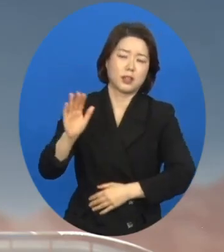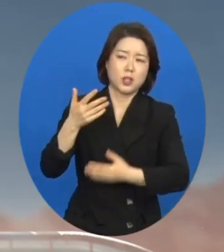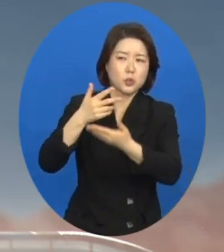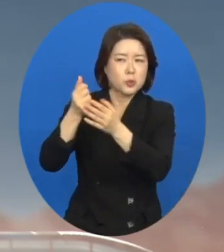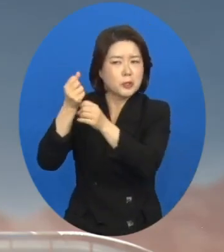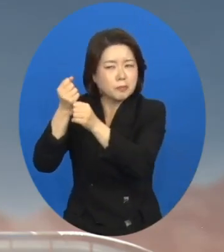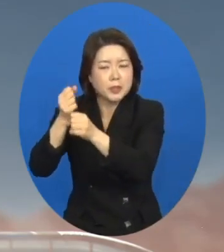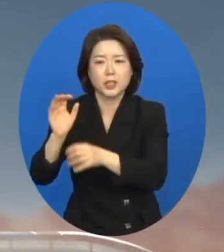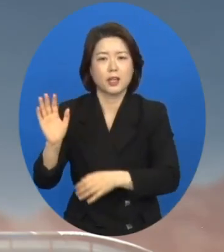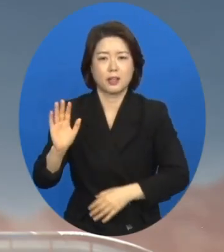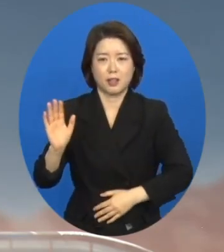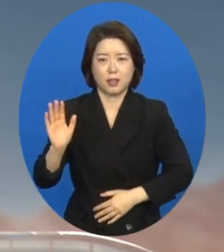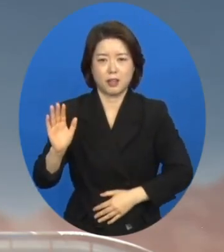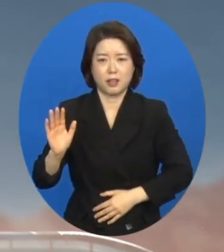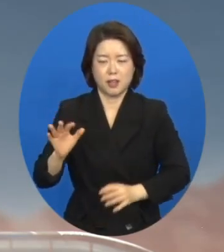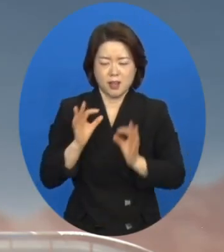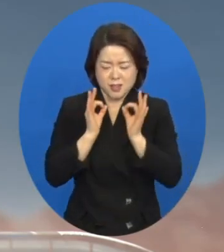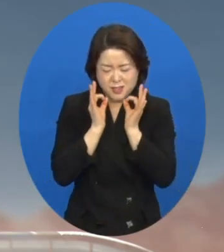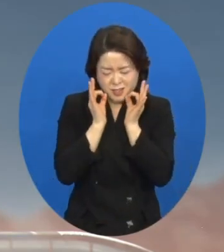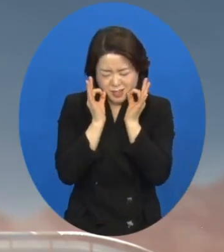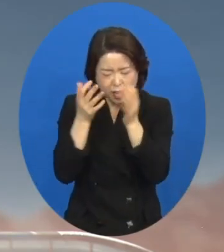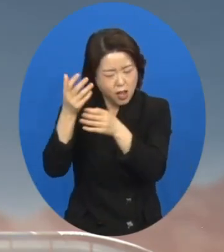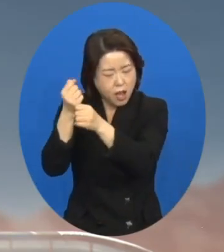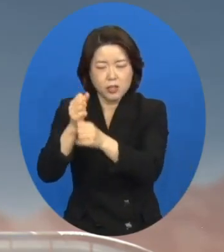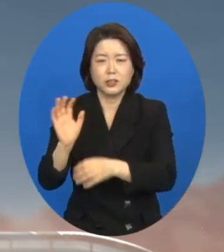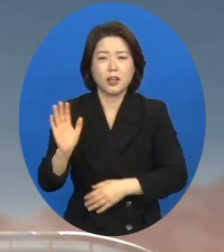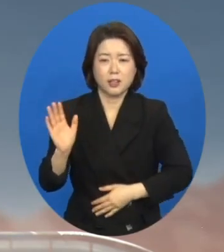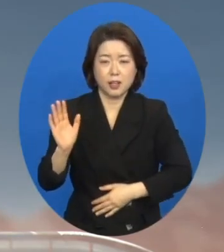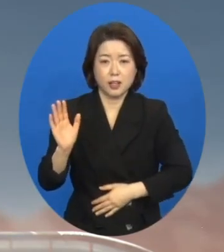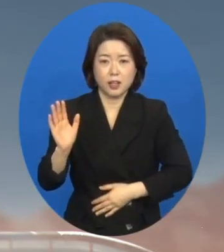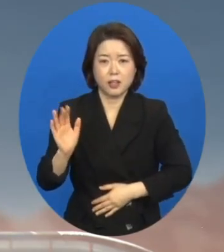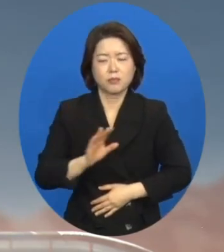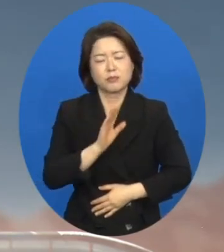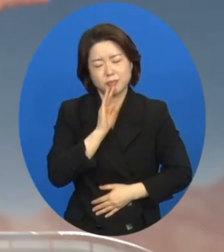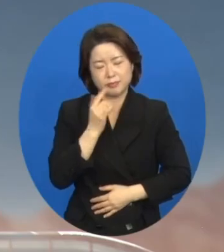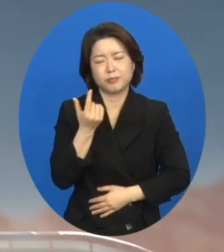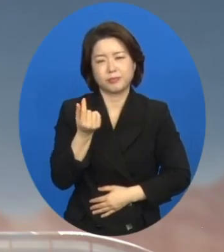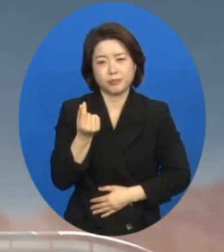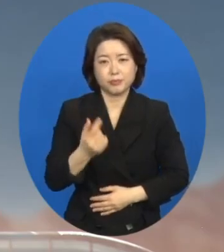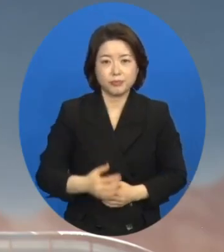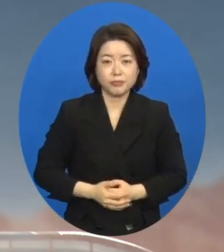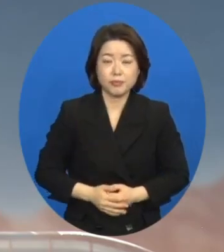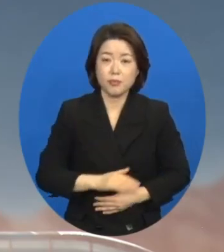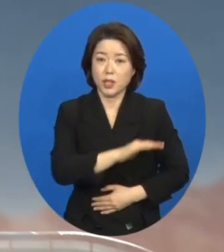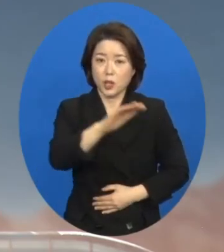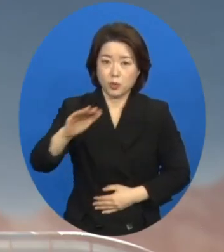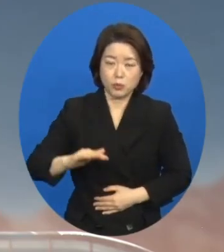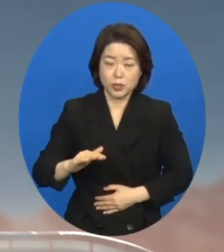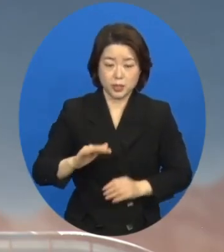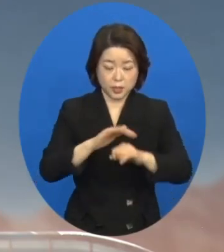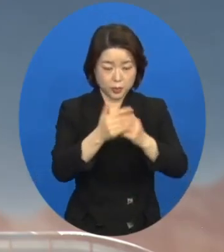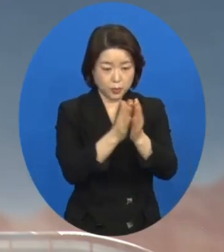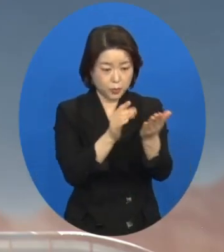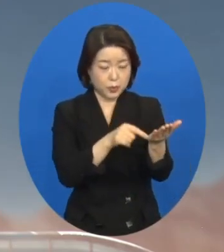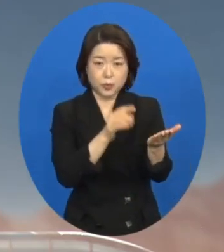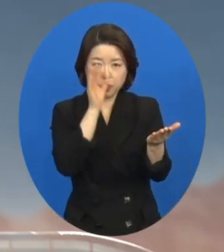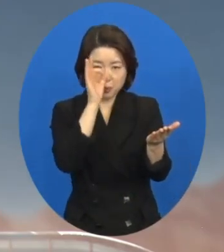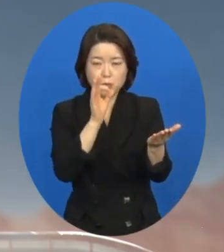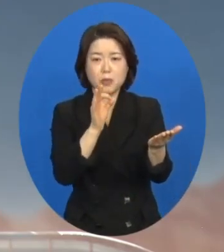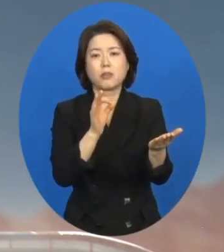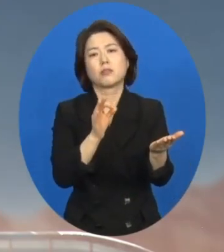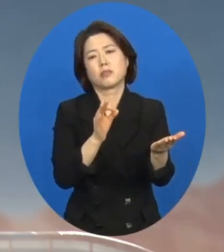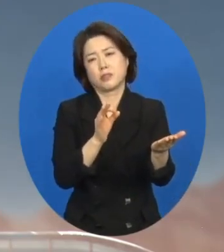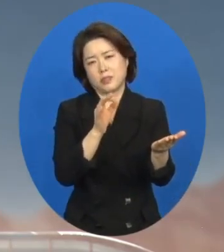않아요. 간절히 매달리지 않습니다. 그 다 만든 이야기. 이것이 오늘 우리에게 주는 본문의 메시지 중에 하나입니다.